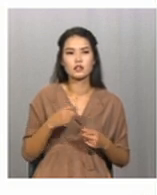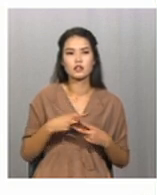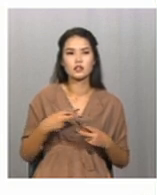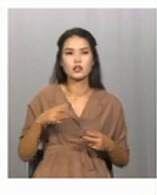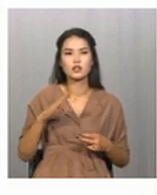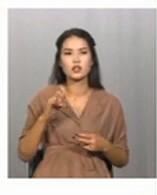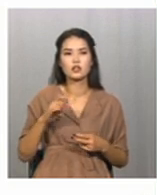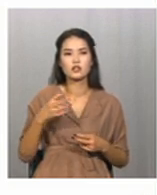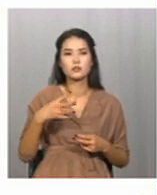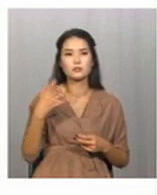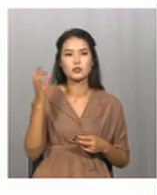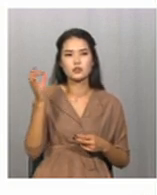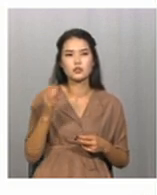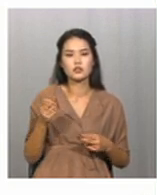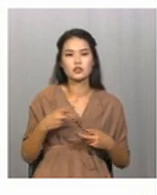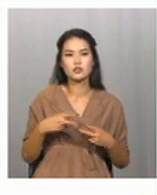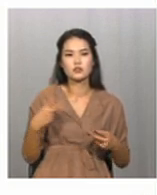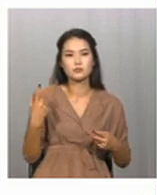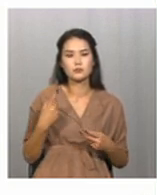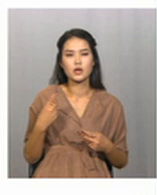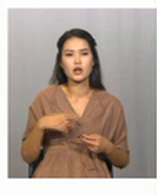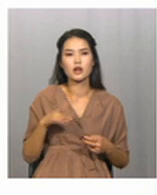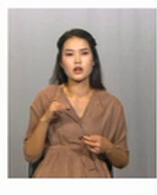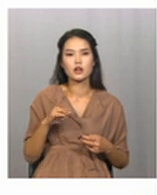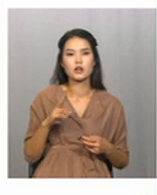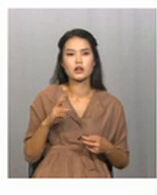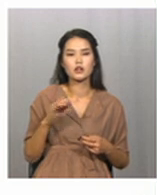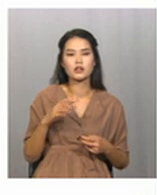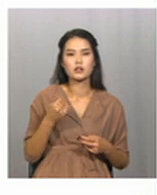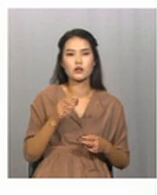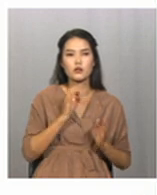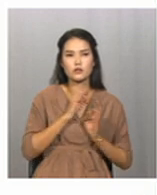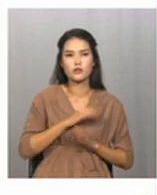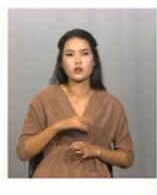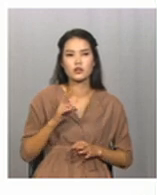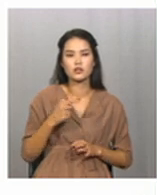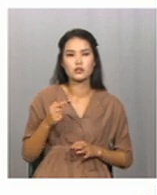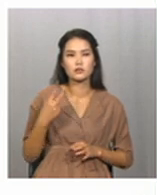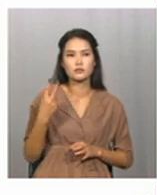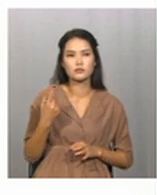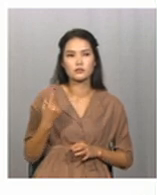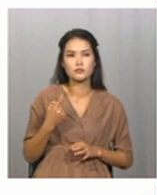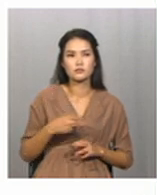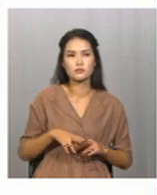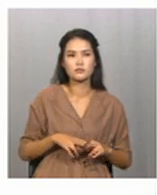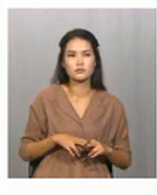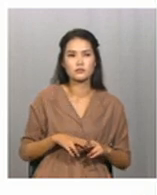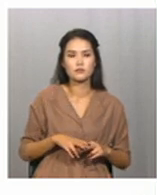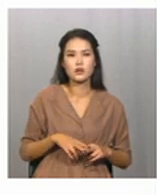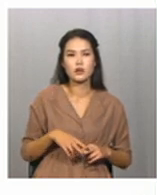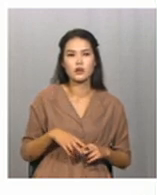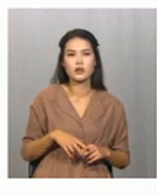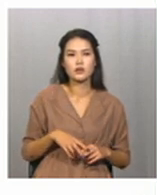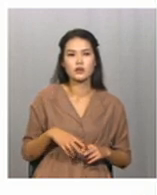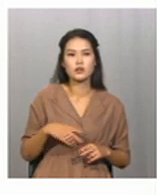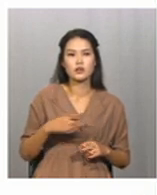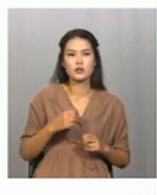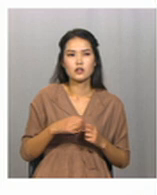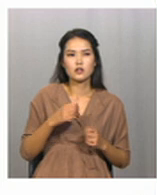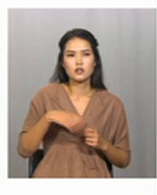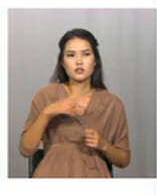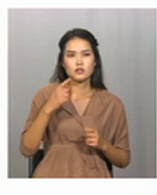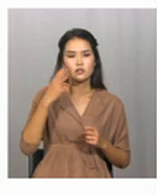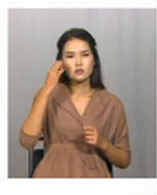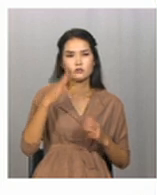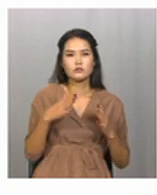бұрыш 45 градусқа тең альфа, демек тангенс 45 градустағы мәнін табамыз, ол бізде 1-ге тең, демек бұрыштық